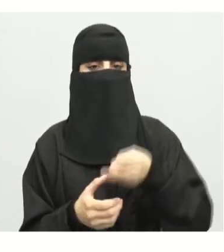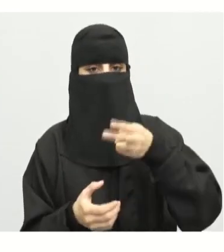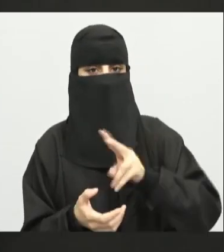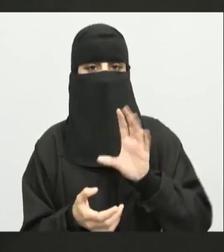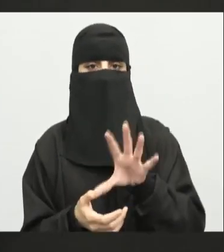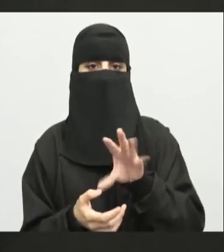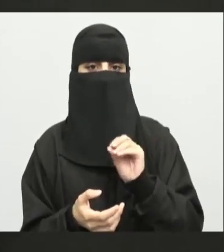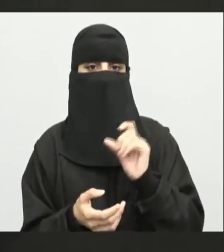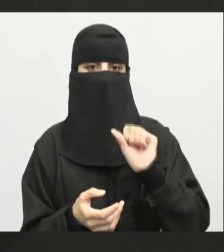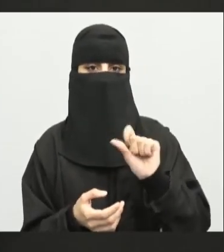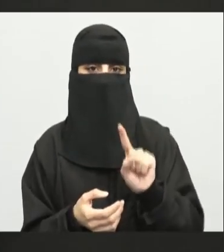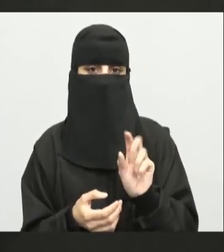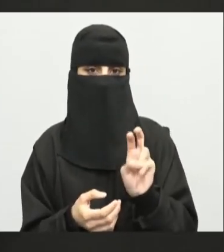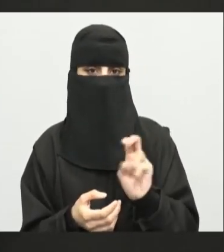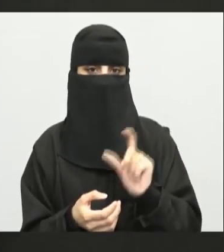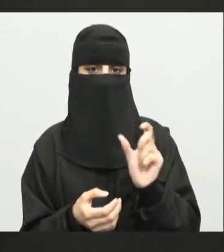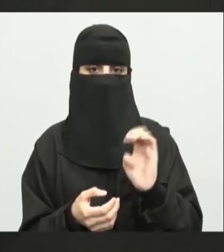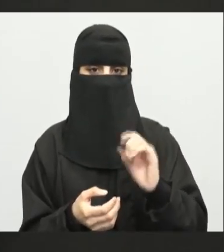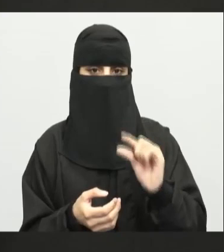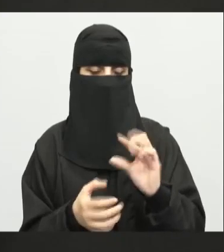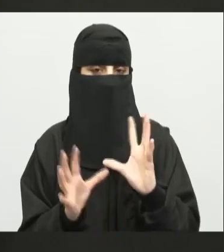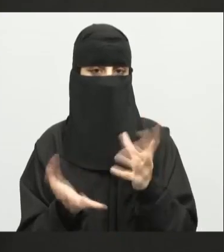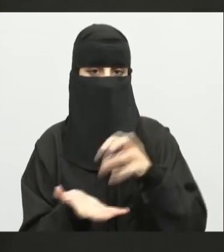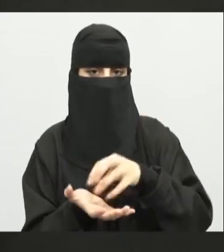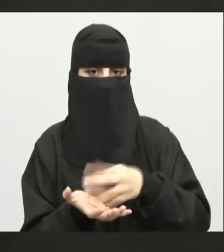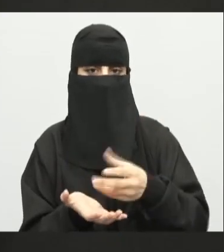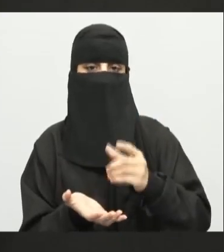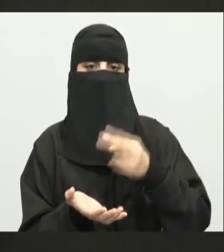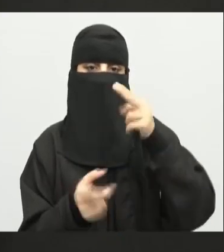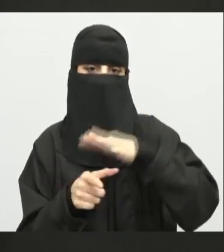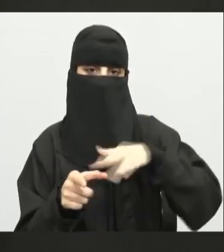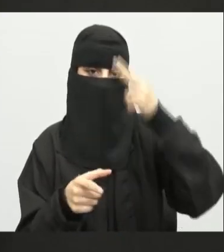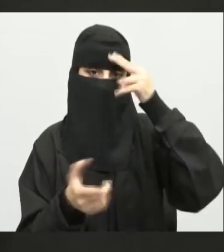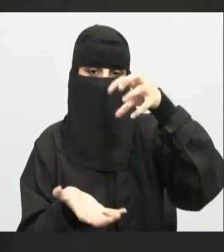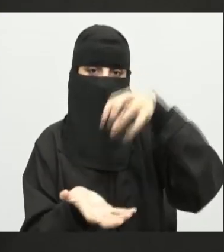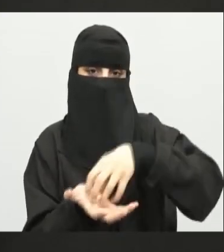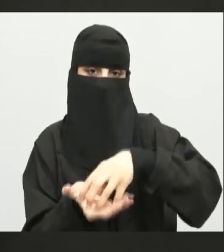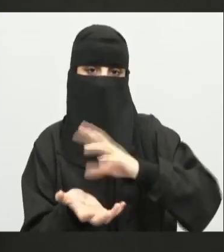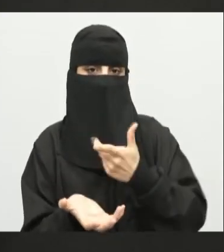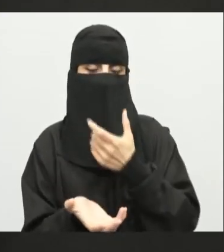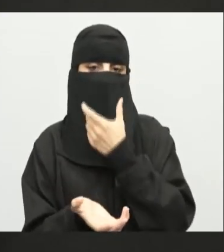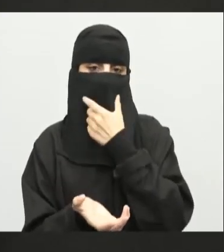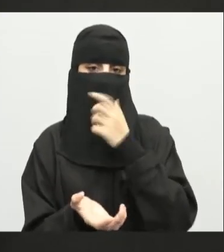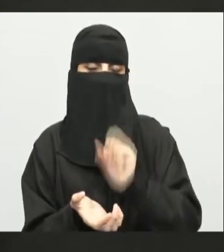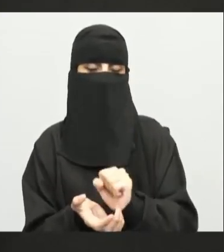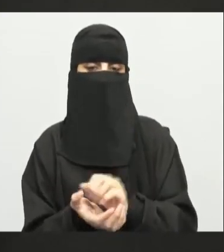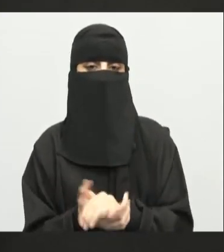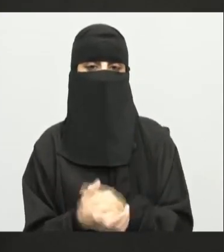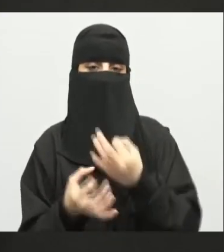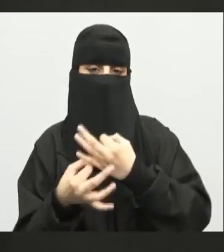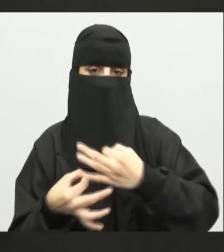الجزيره العربيه وهي اكبر الهضاب فيها وتقع فيها مدينه الرياض عاصمه وطني